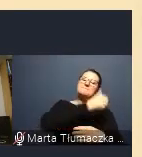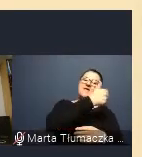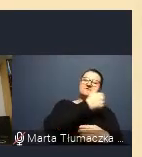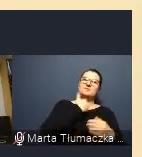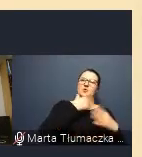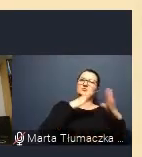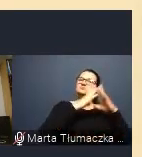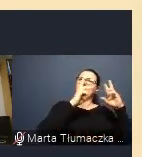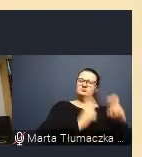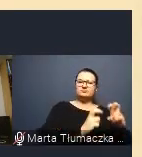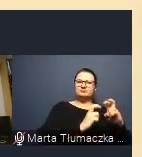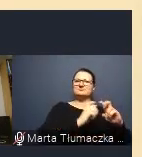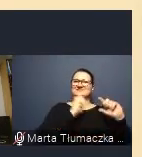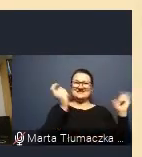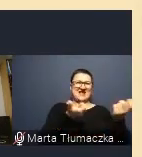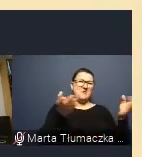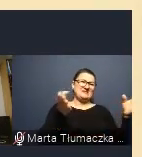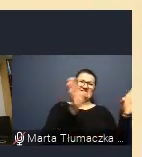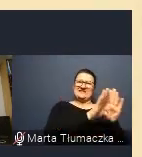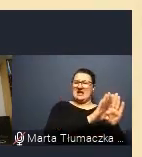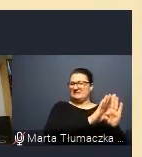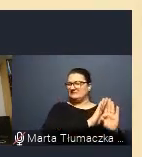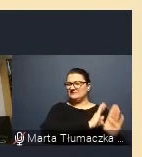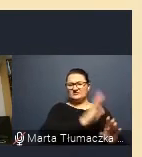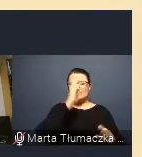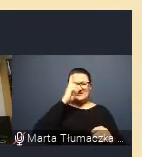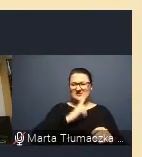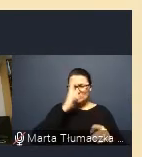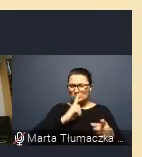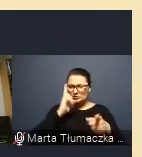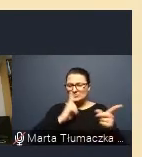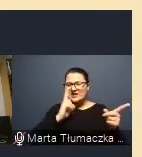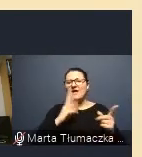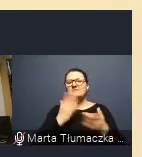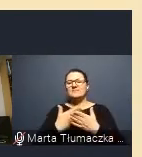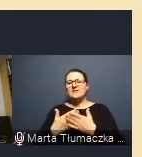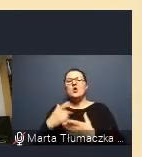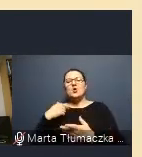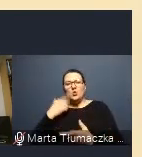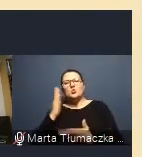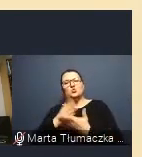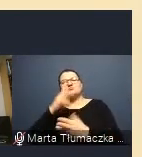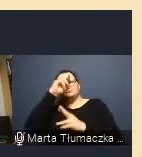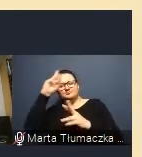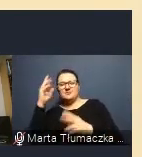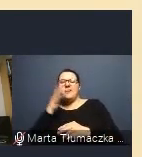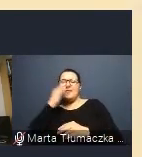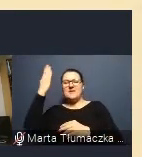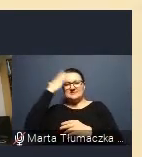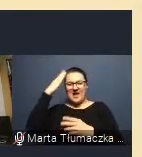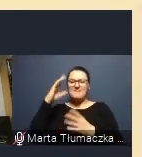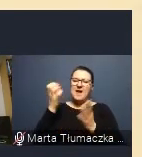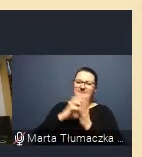lockdownem, z tym pierwszym zamknięciem instytucji, ponieważ lepiej znam już te aplikacje, wiem już, w co